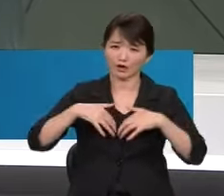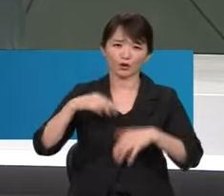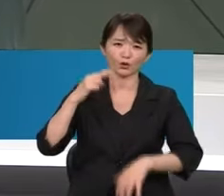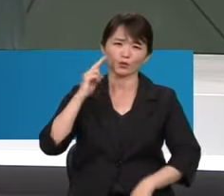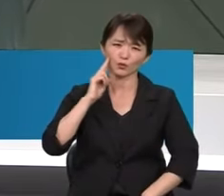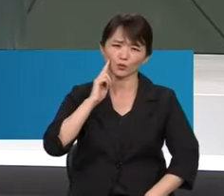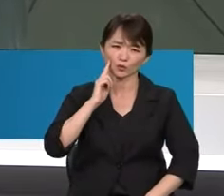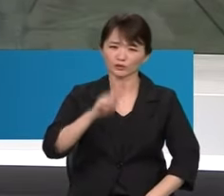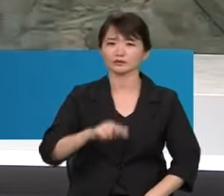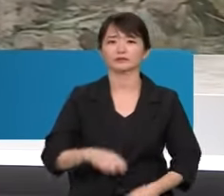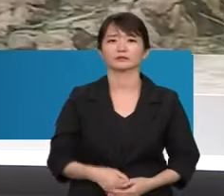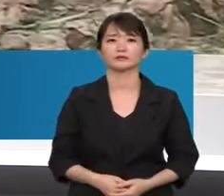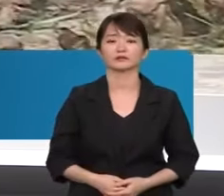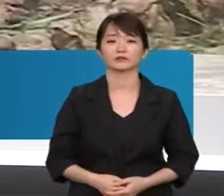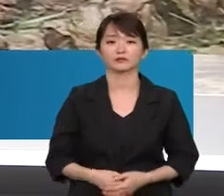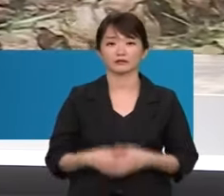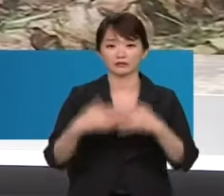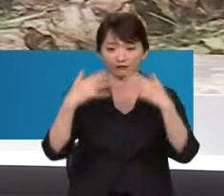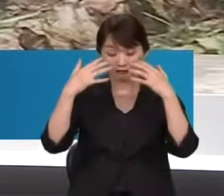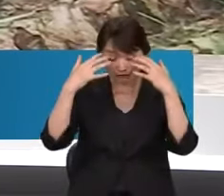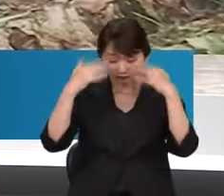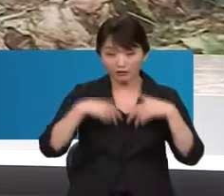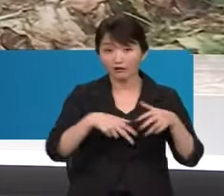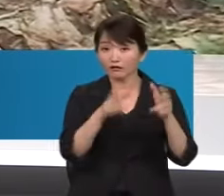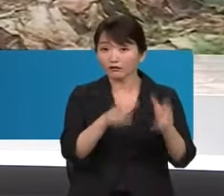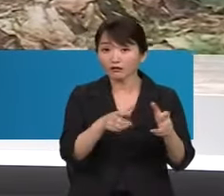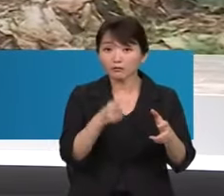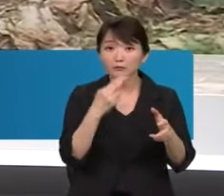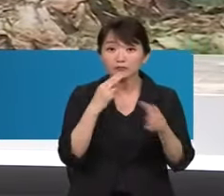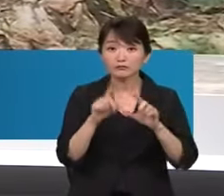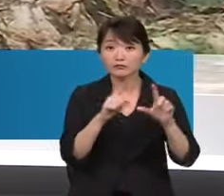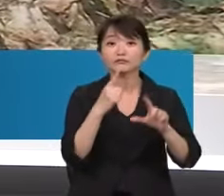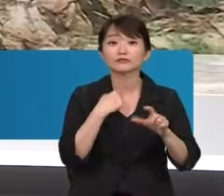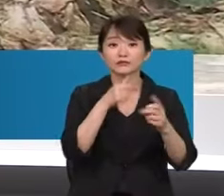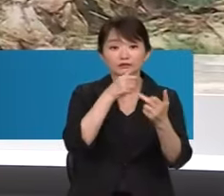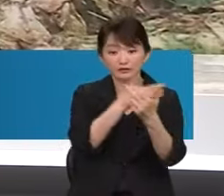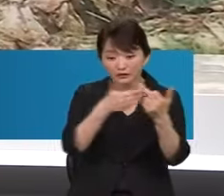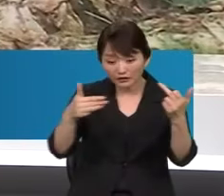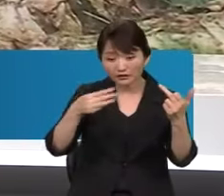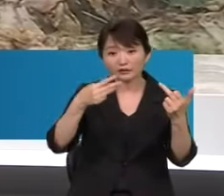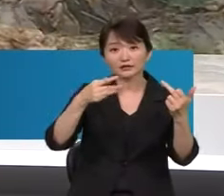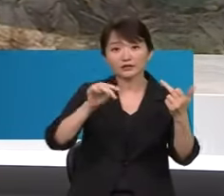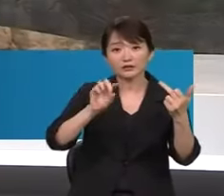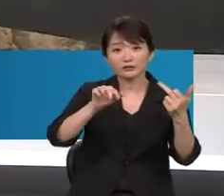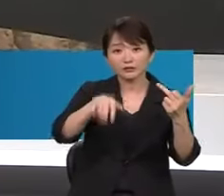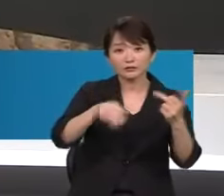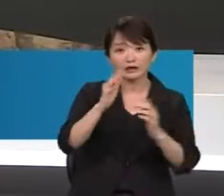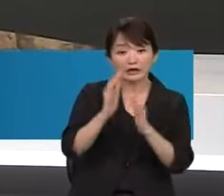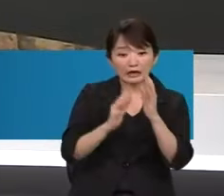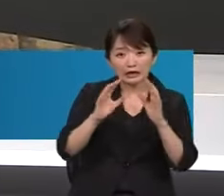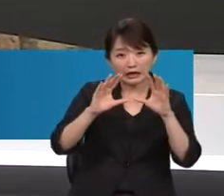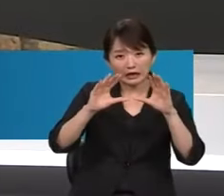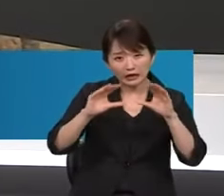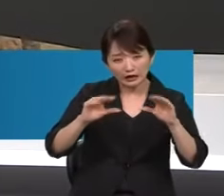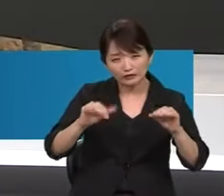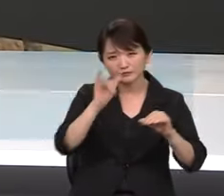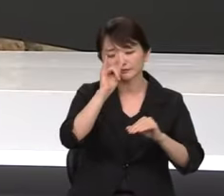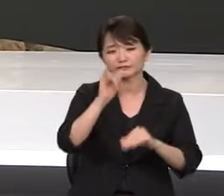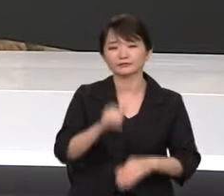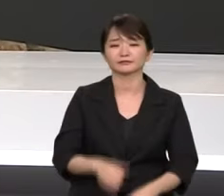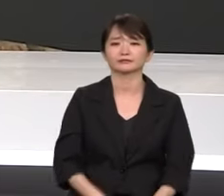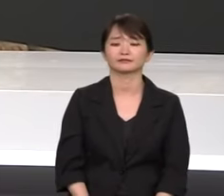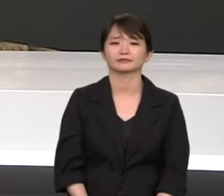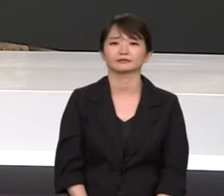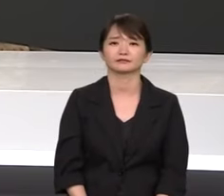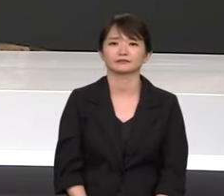폭염이 계속되고 있습니다. 얼마나 더우면 에어컨 없이도 산다던 강원도 태백의 고랭지 배추까지 녹아내리고 있습니다.